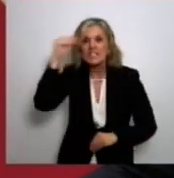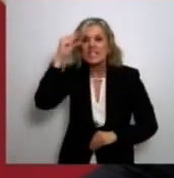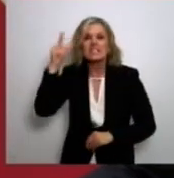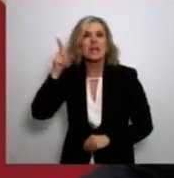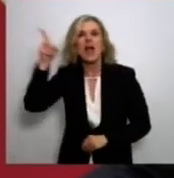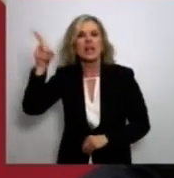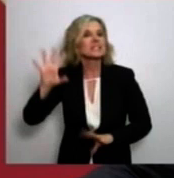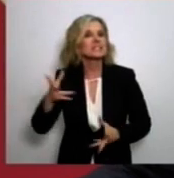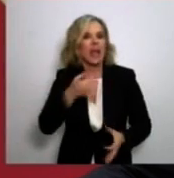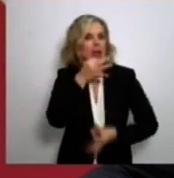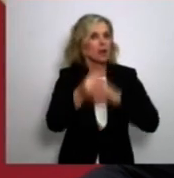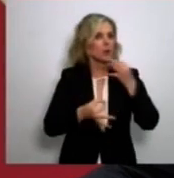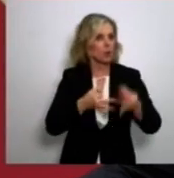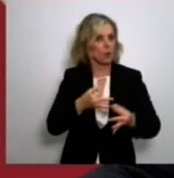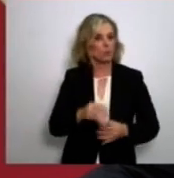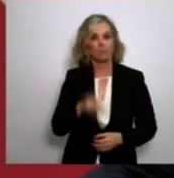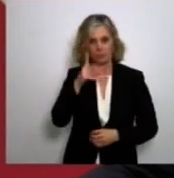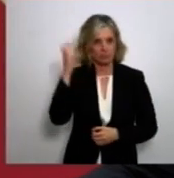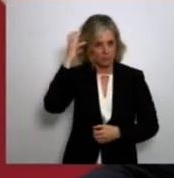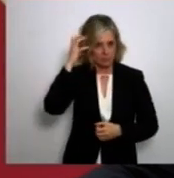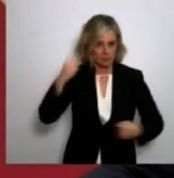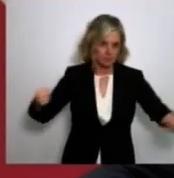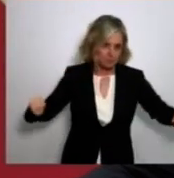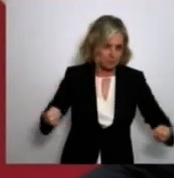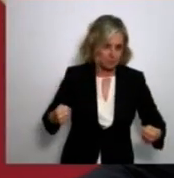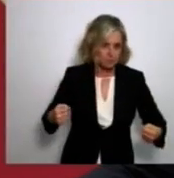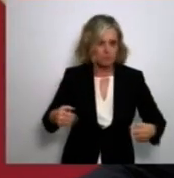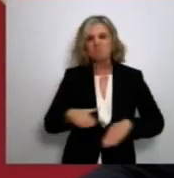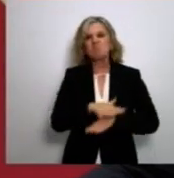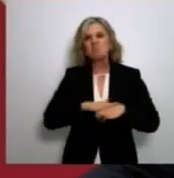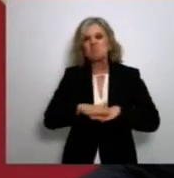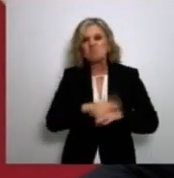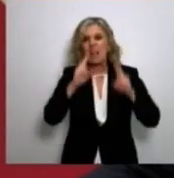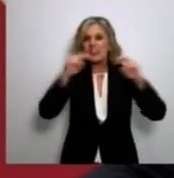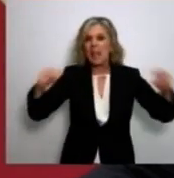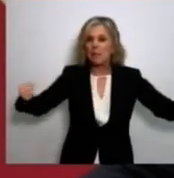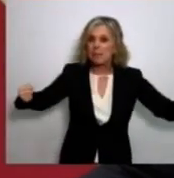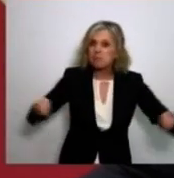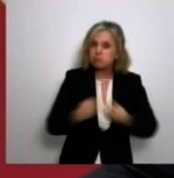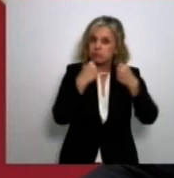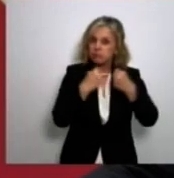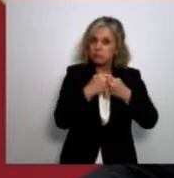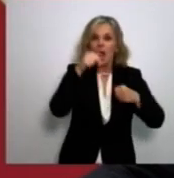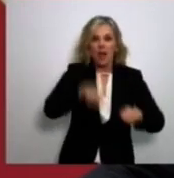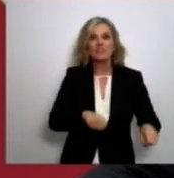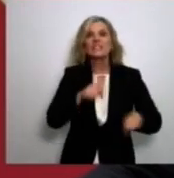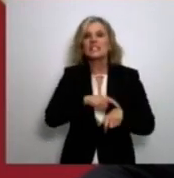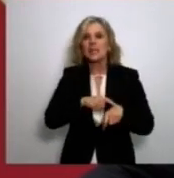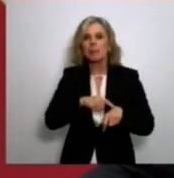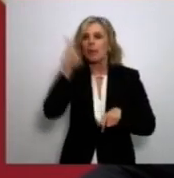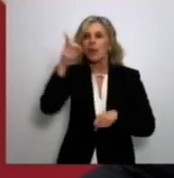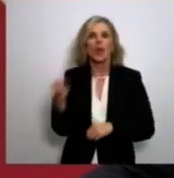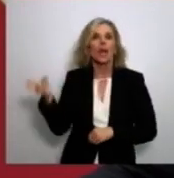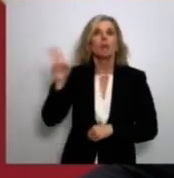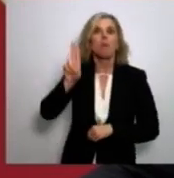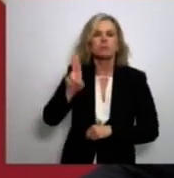Γιατί το λέω αυτό? Διότι το όνειδος, η ντροπή και το κρίμα των Τεμπών αυτή τη στιγμή μεταφέρεται στις Σέρες. Όπου